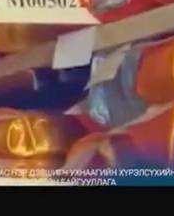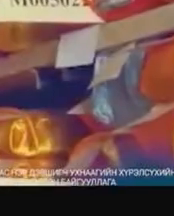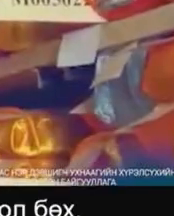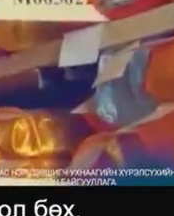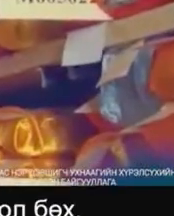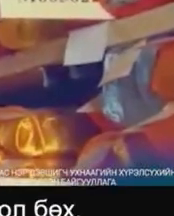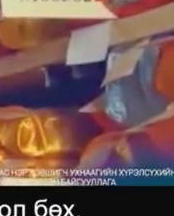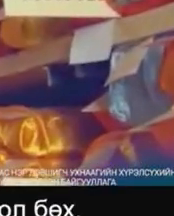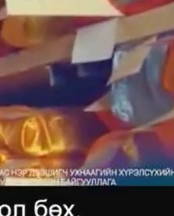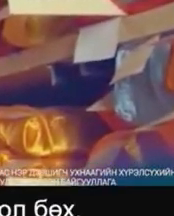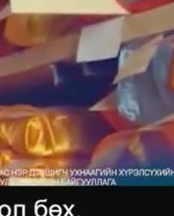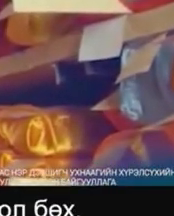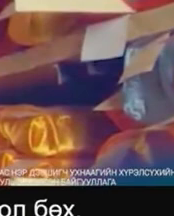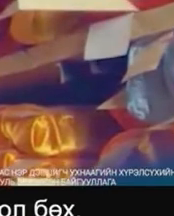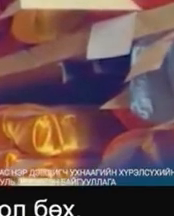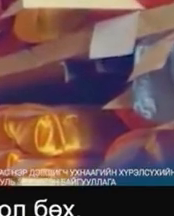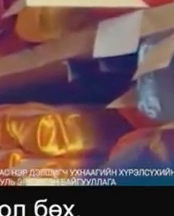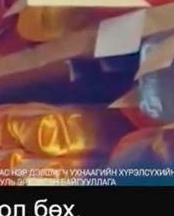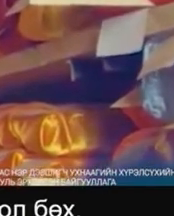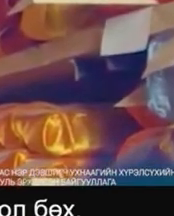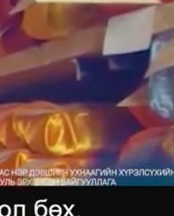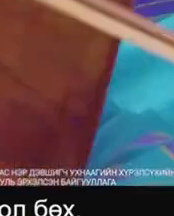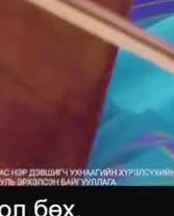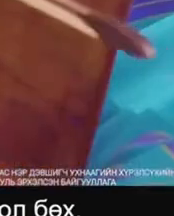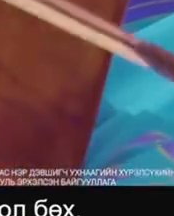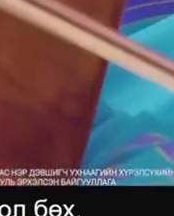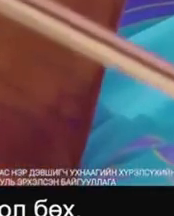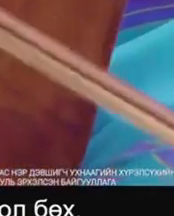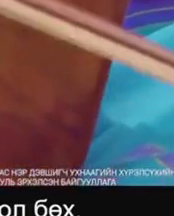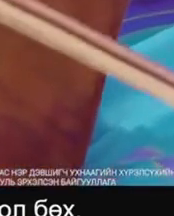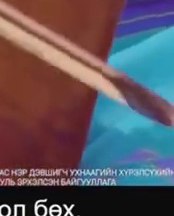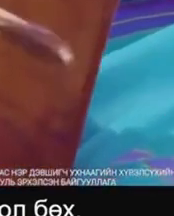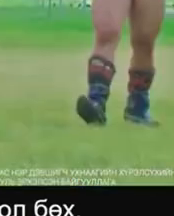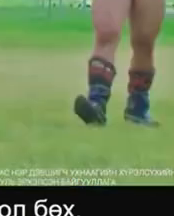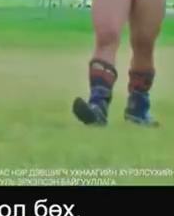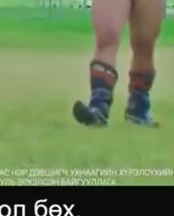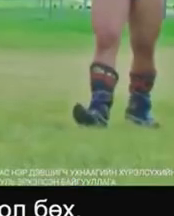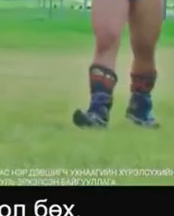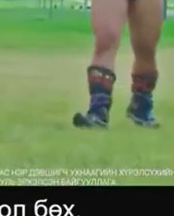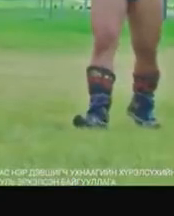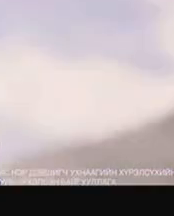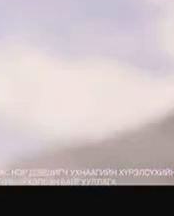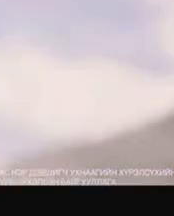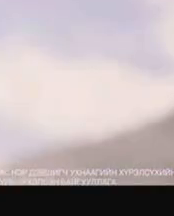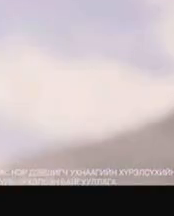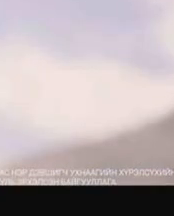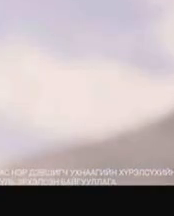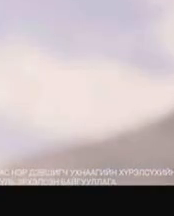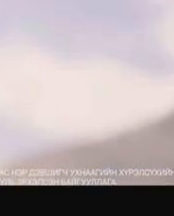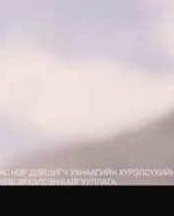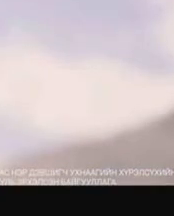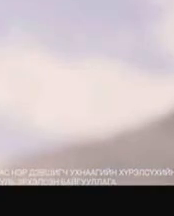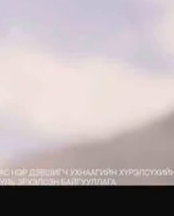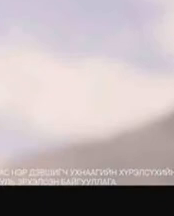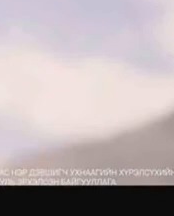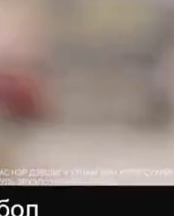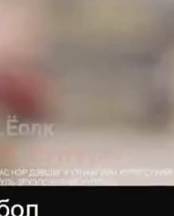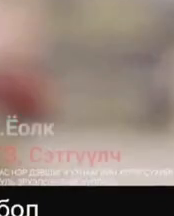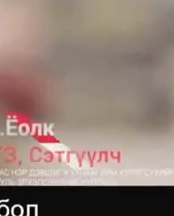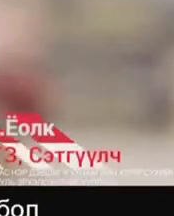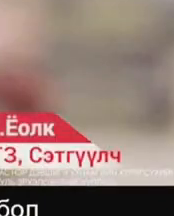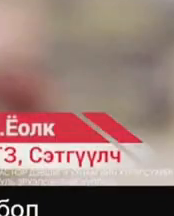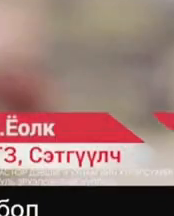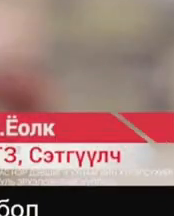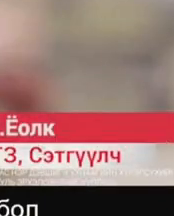Монгол орн юм. Аагүй Баатарлагийн хөлгөн дуулс, уртын дуу, морин хоёр, Монгол бүх, ангууч хувийн шуулгын